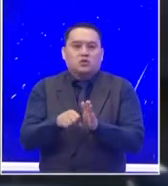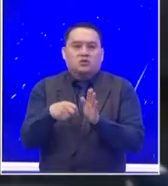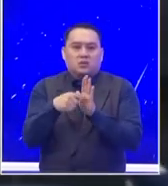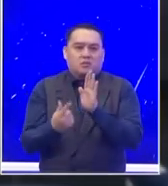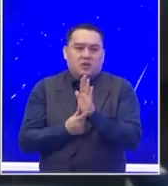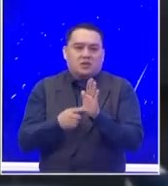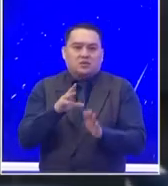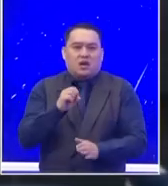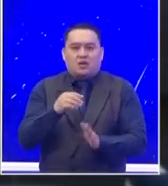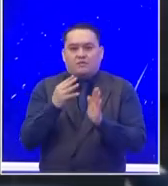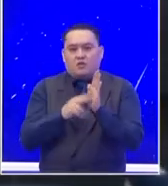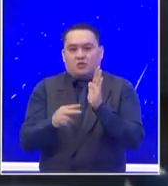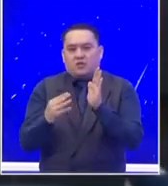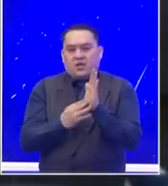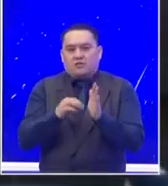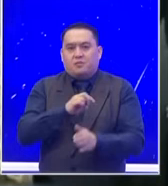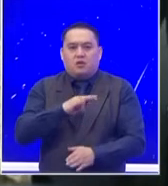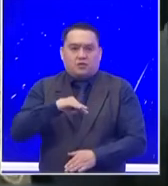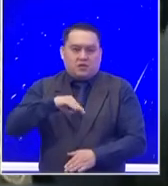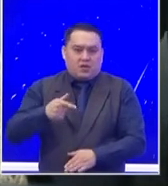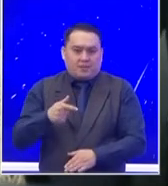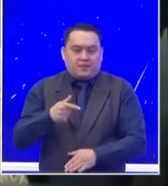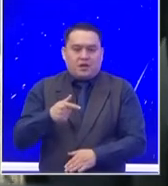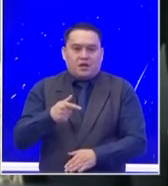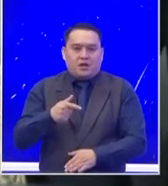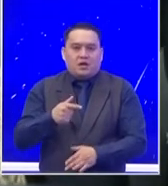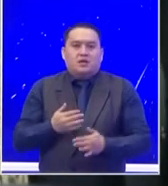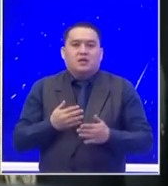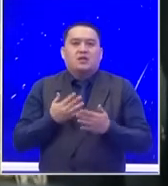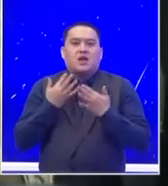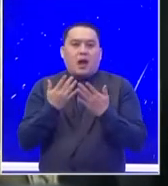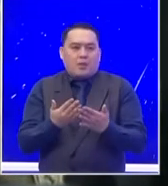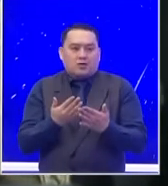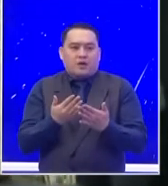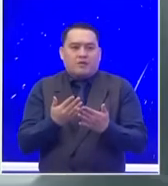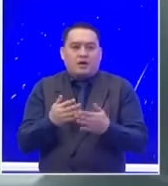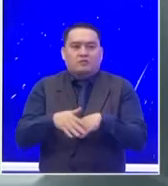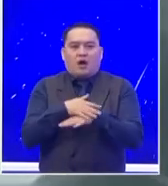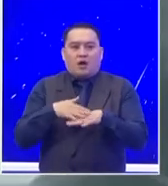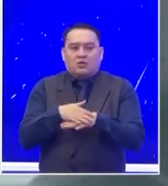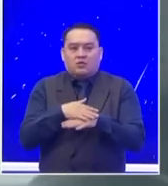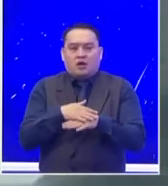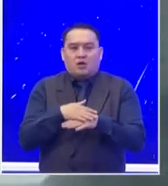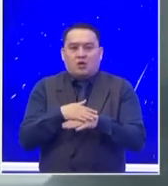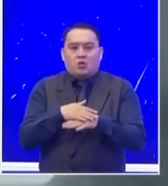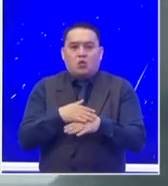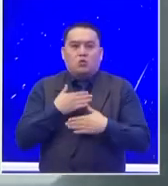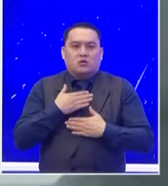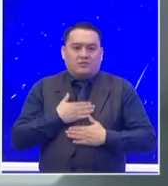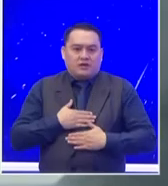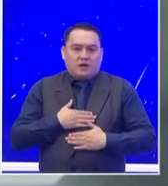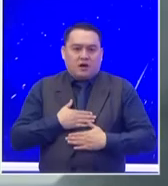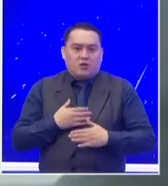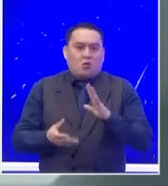17 сайгаков, а это 89 миллионов тенге. Исковые требования потерпевшей стороны частично удовлетворены.